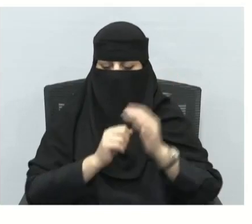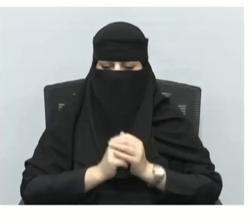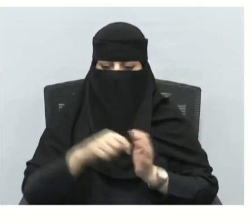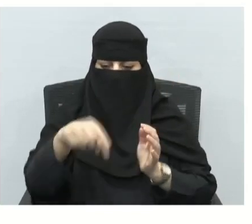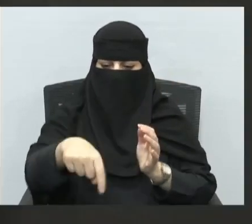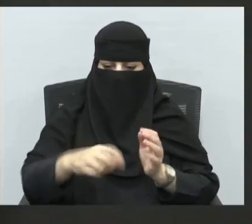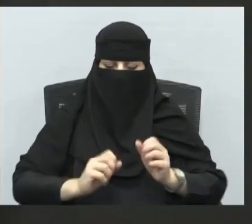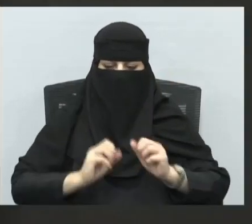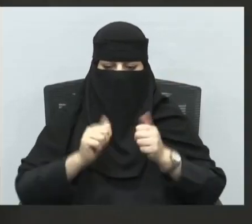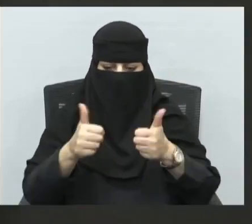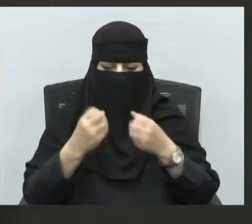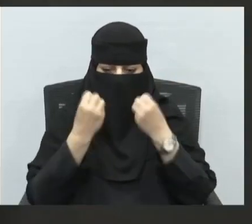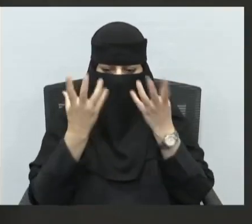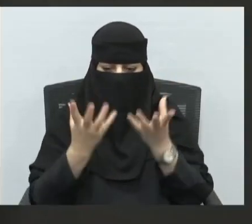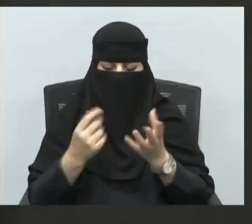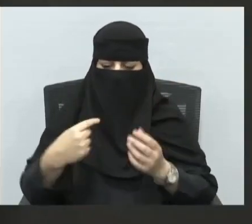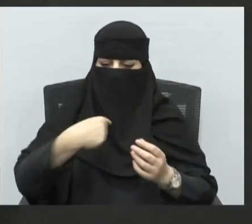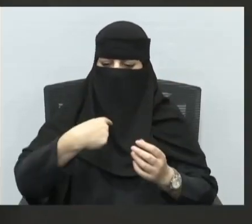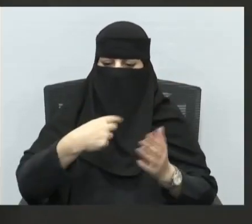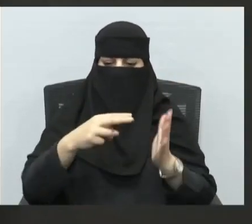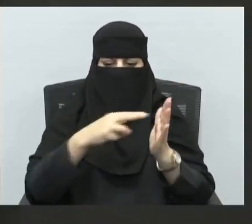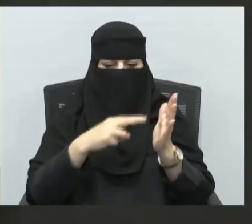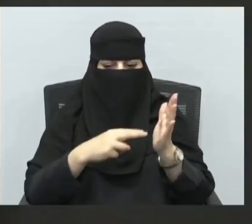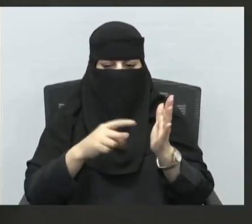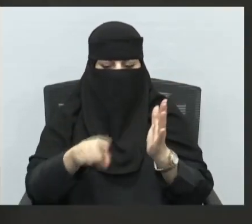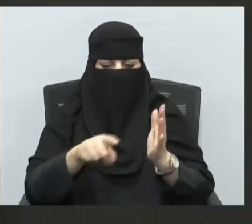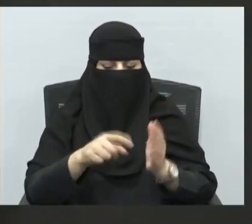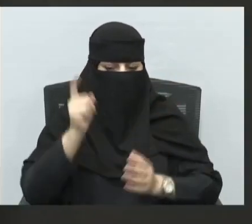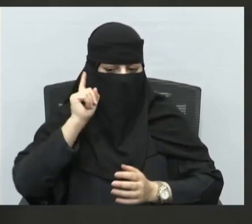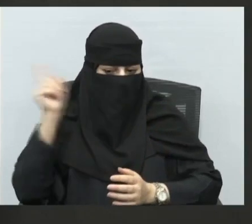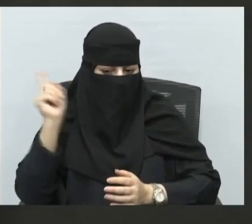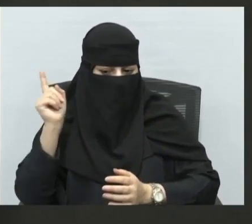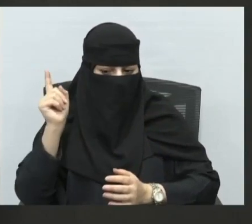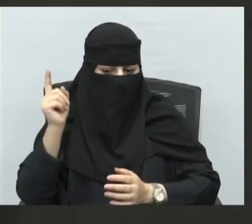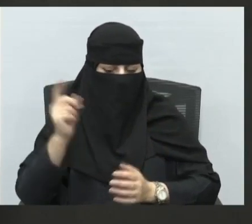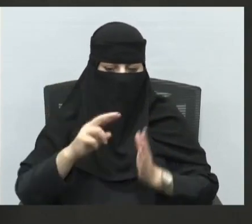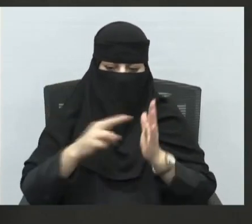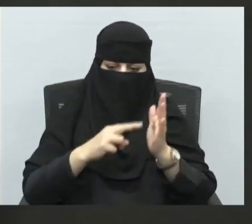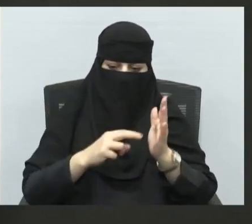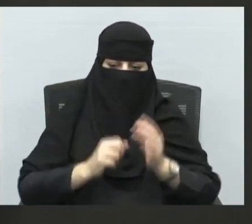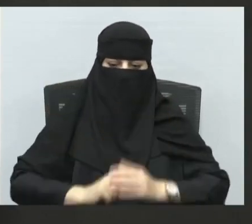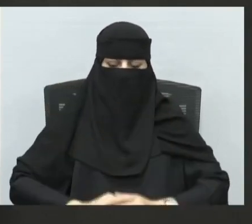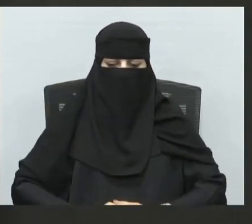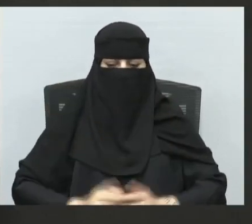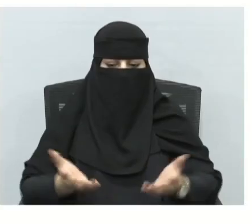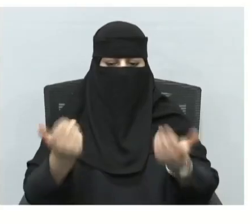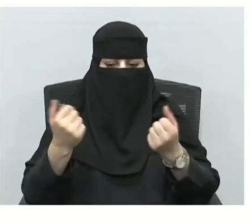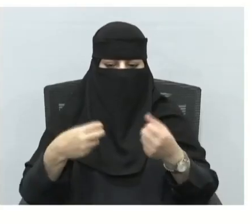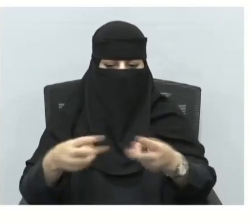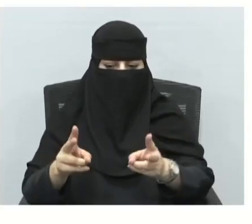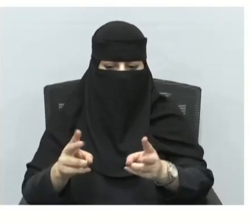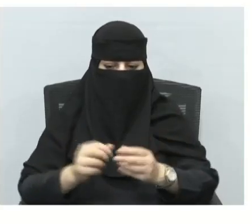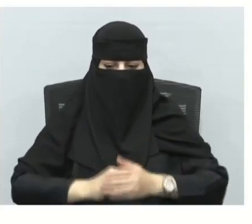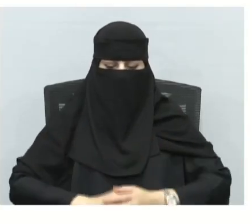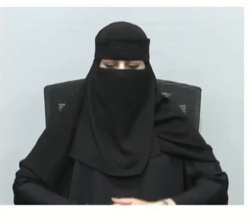الان يا رائعين انا ساقرا واريد منكم ان تستمعون الي هيا بنا